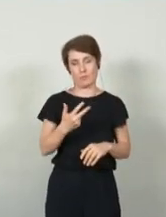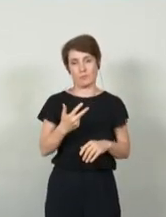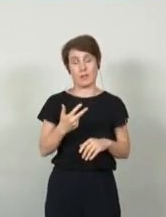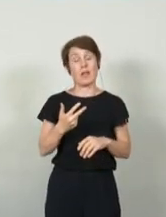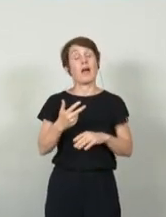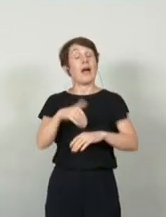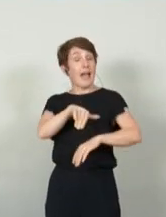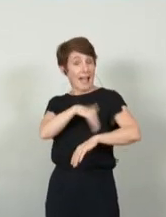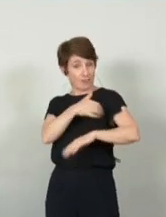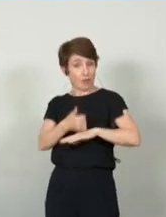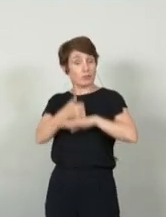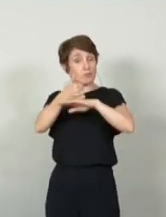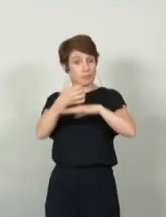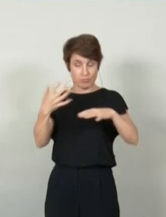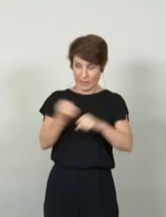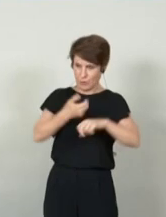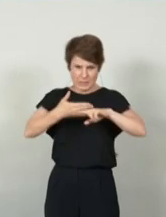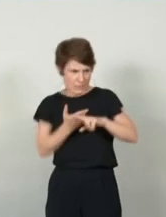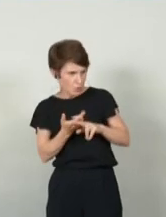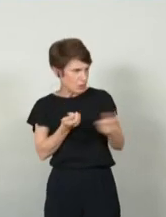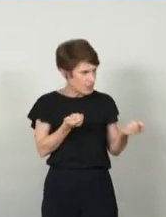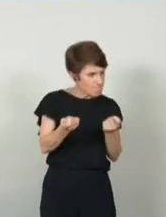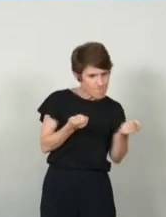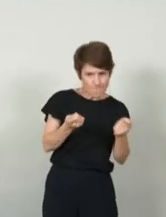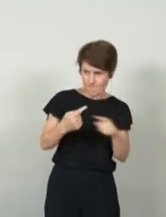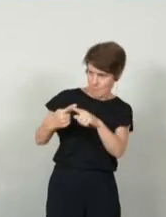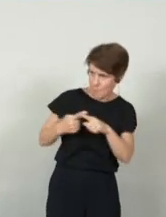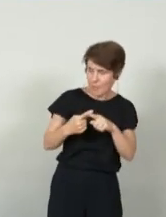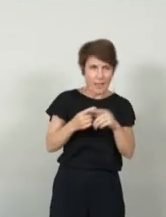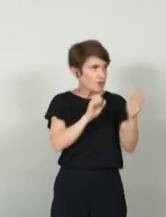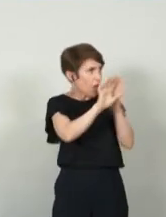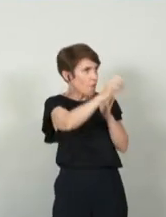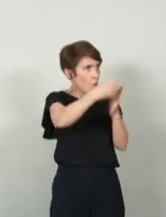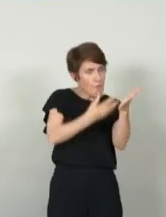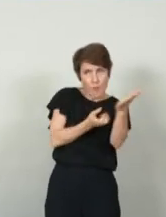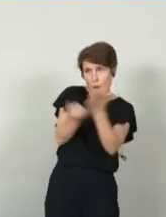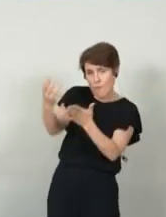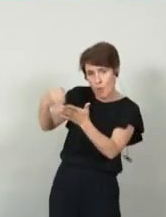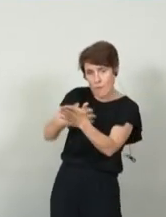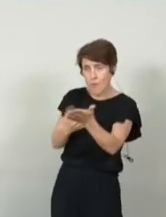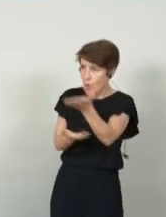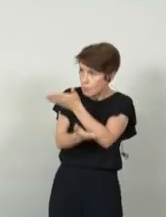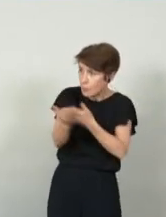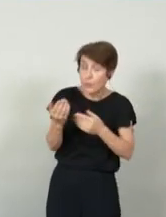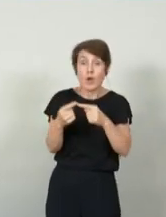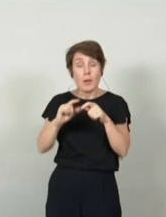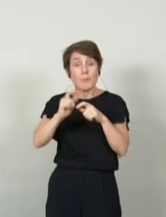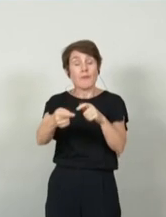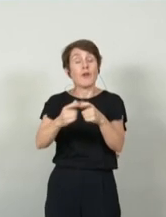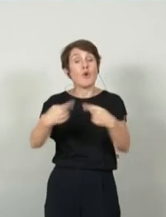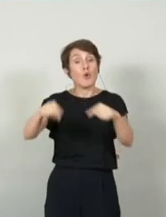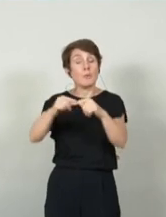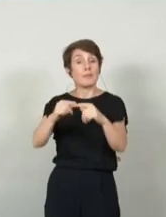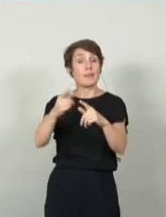a su mettre en place un certain nombre d'outils et des espaces de partage et un comité de partenaires qui a permis de regrouper une grande